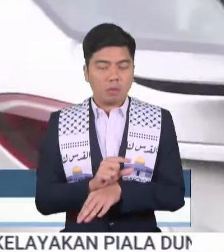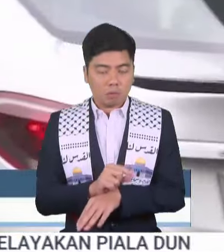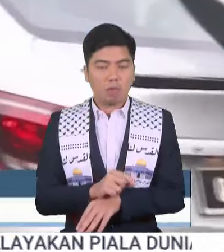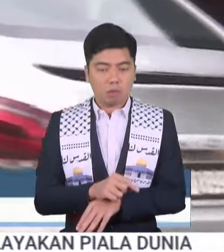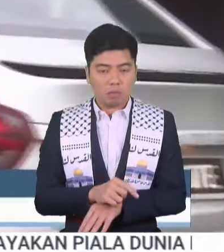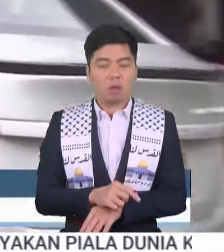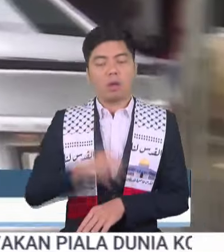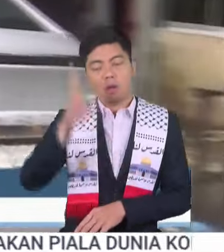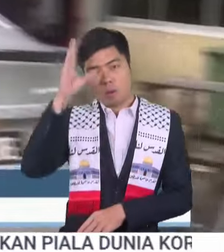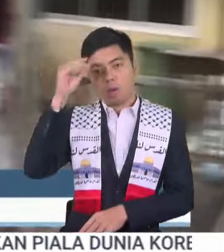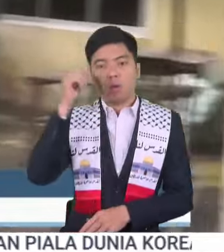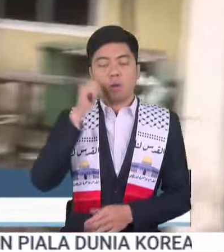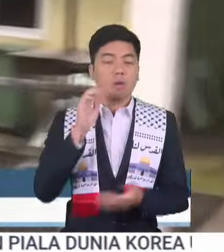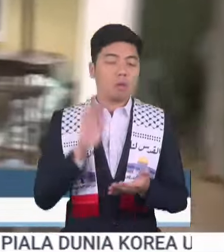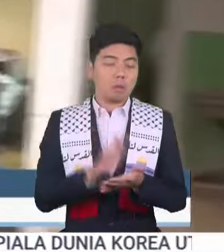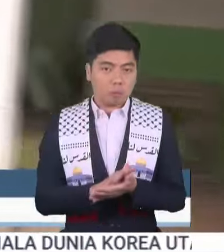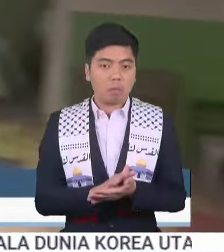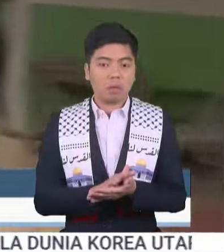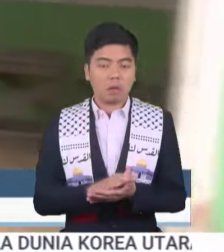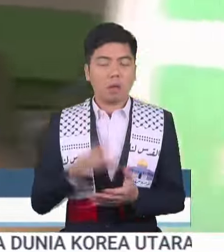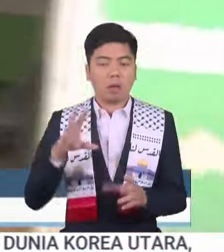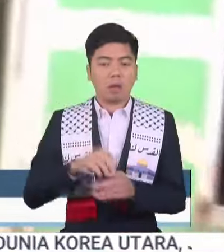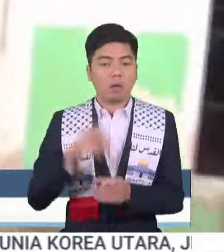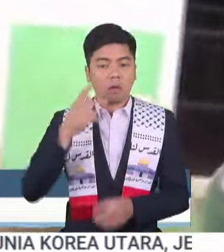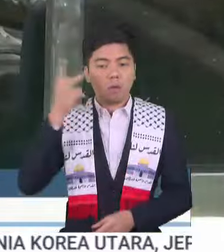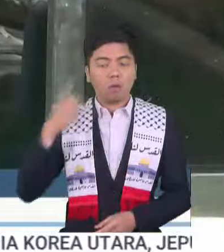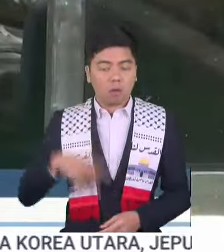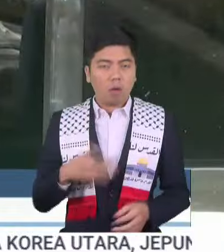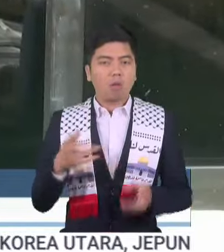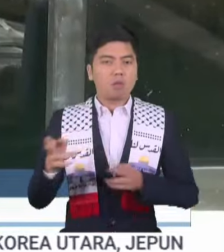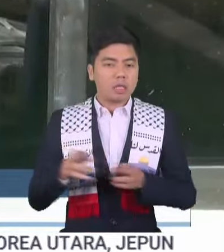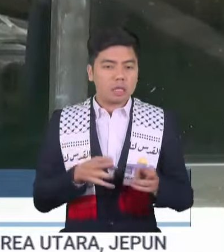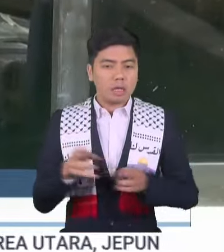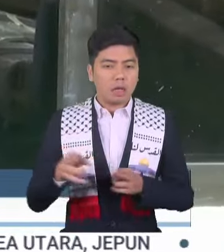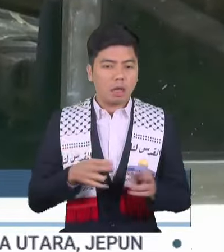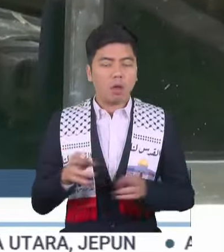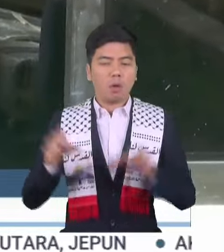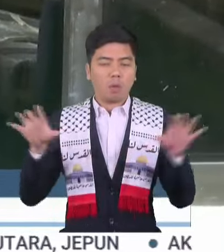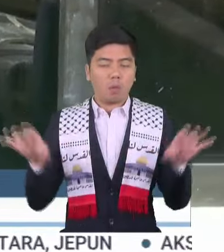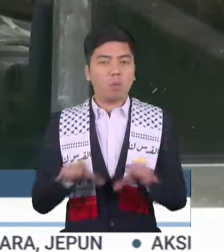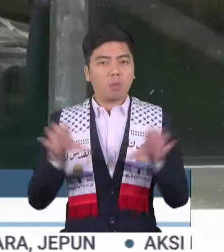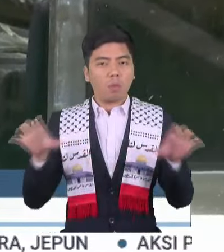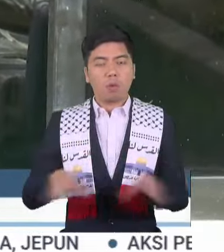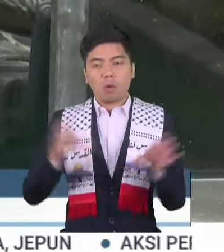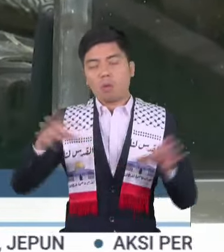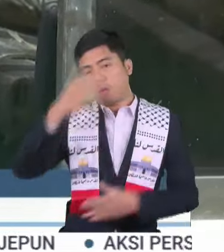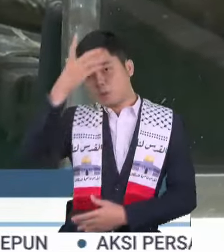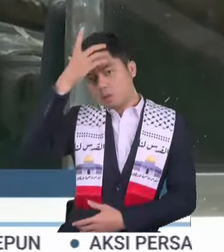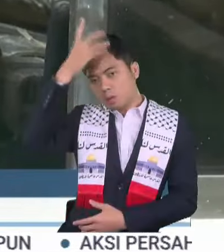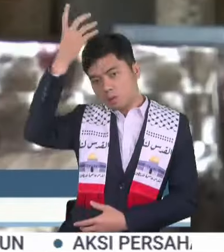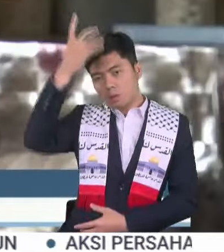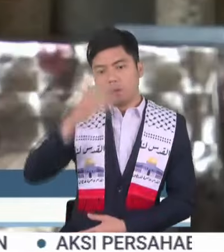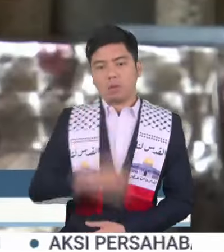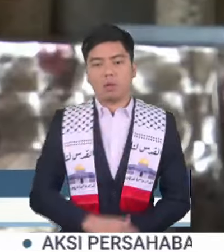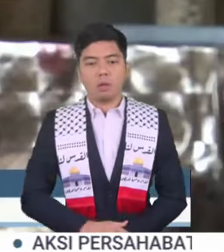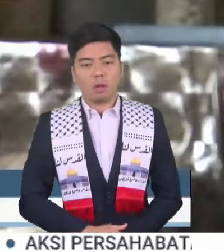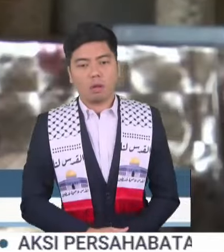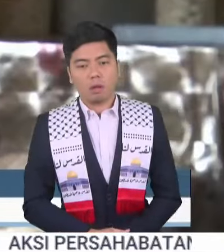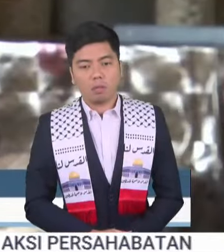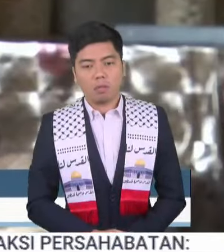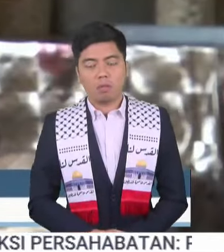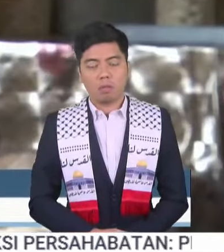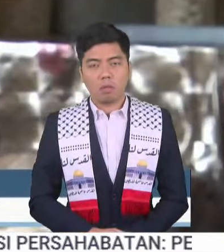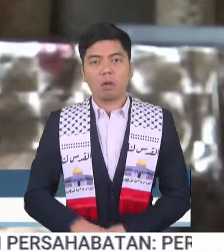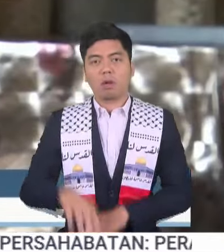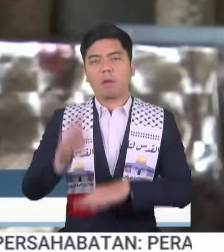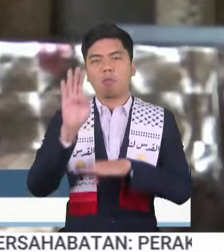suami isteri dari kampung Gobel, Kuching berusaha dalam meneruskan warisan pembuatan songkok. Satu macam